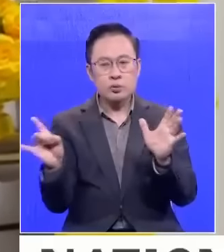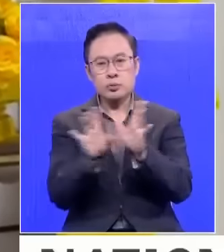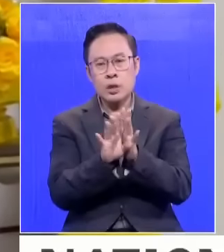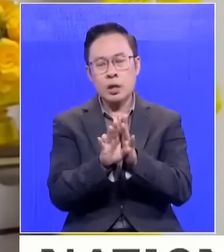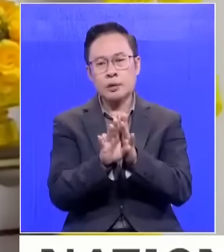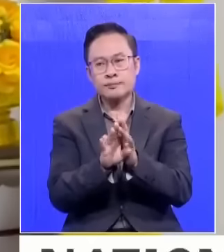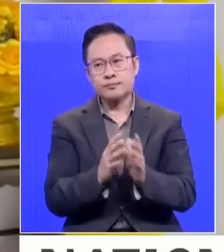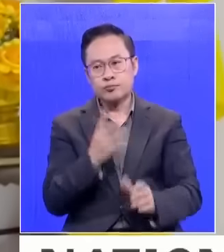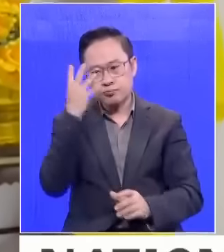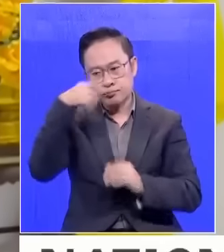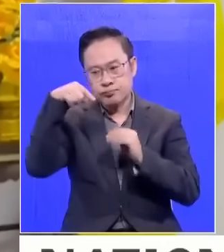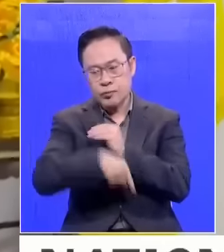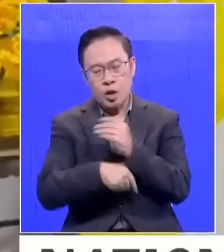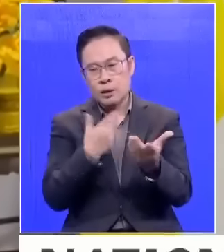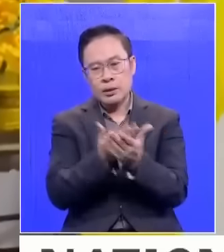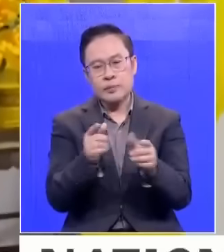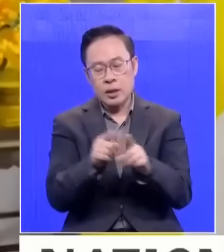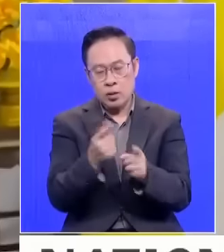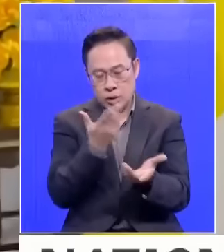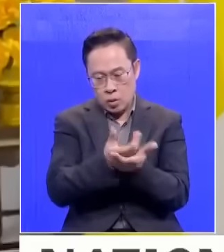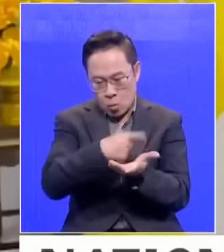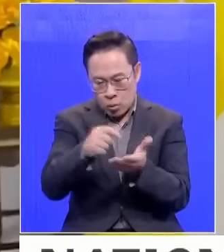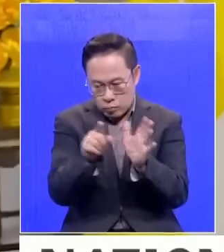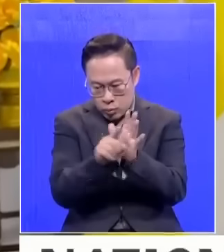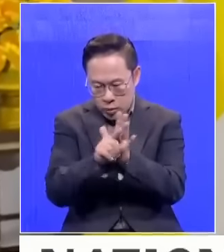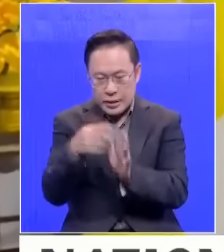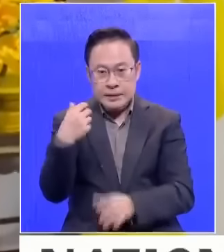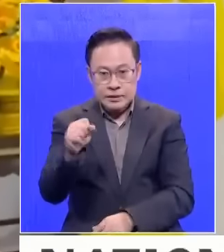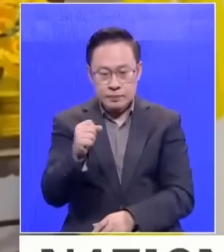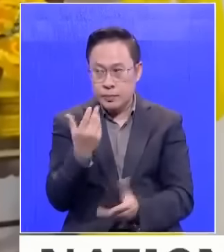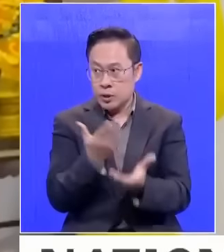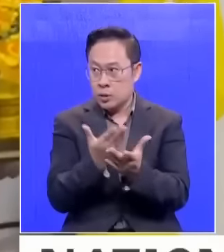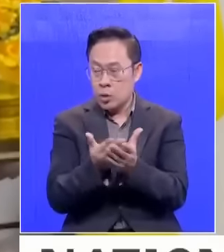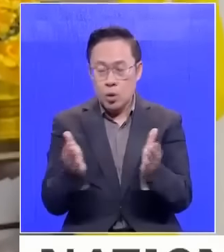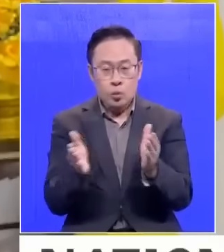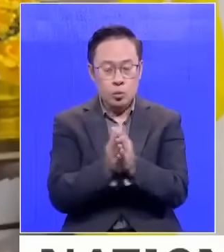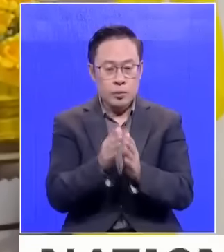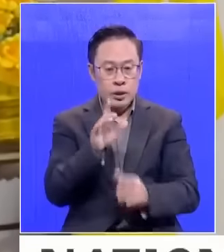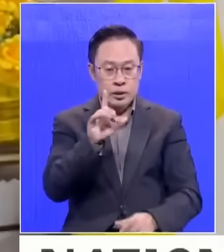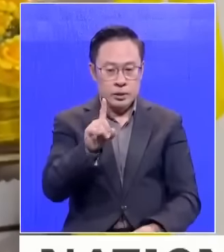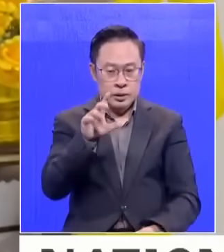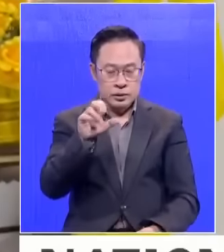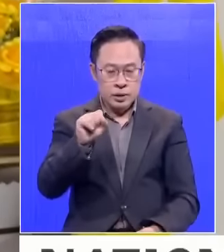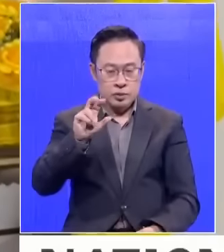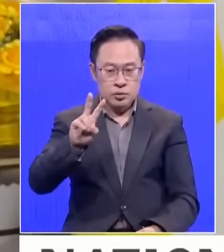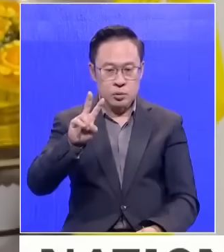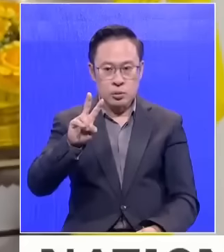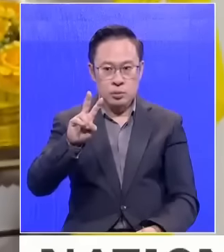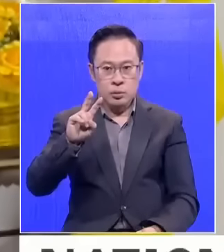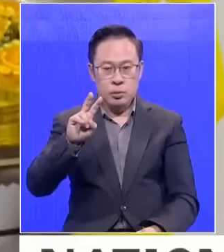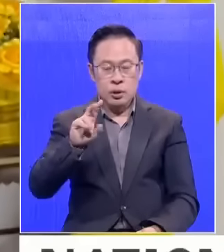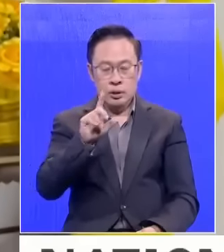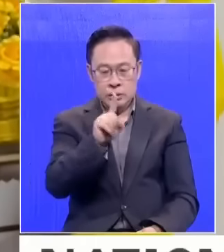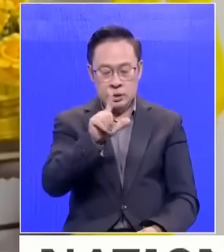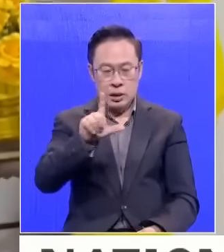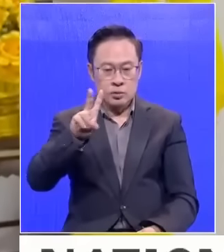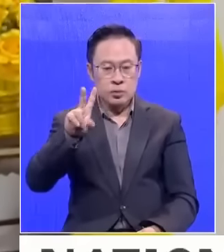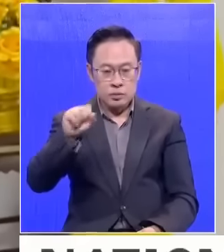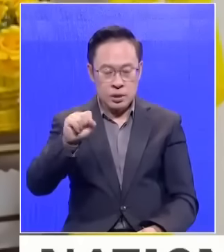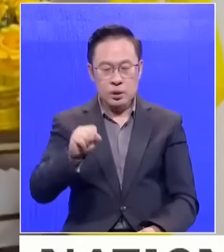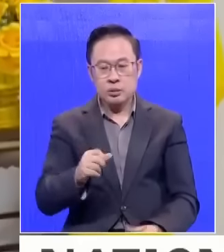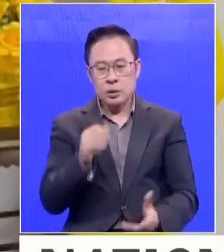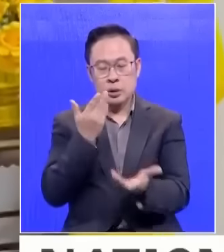ล้วก็บอกว่าคุณสามีนี่โอนเงินไป10กว่าครั้งอ่ะ เมื่อคืนนี้นะแค่เวลาเมื่อคืนนี้ ก็บอกว่าเสียหายไป1.2 ล้านนะท่านผู้ชม